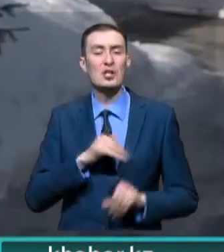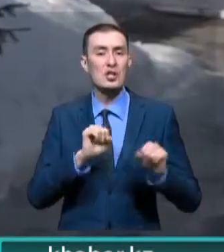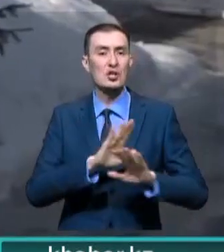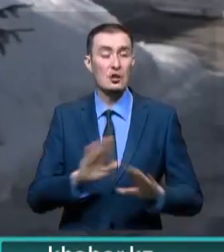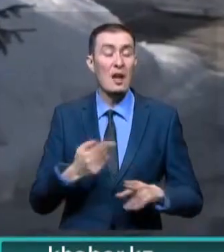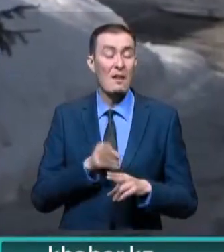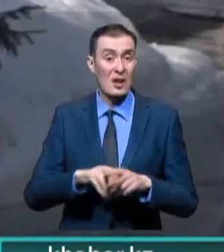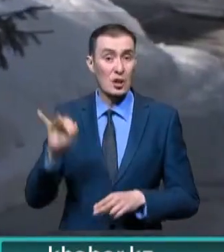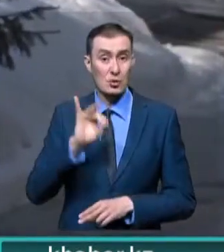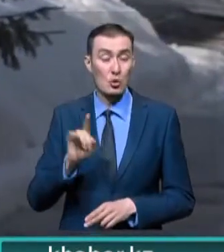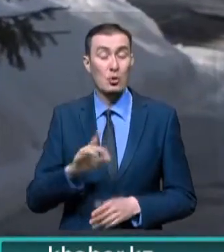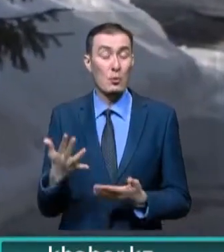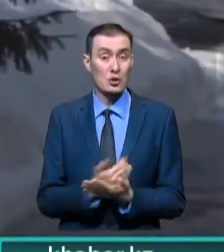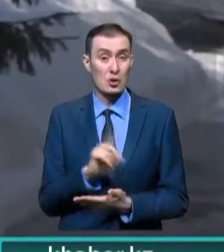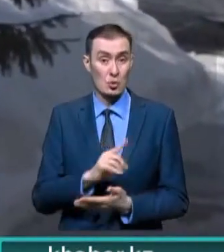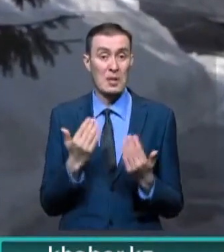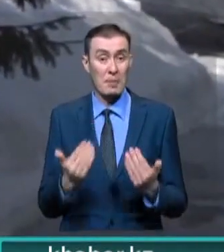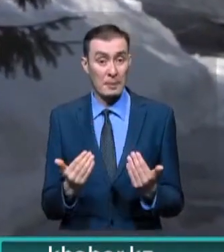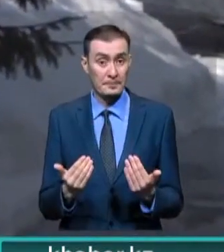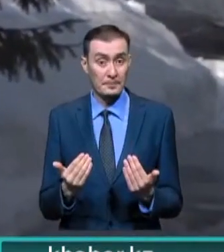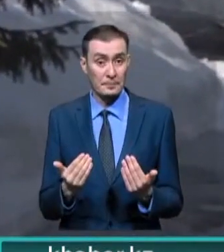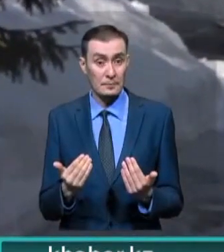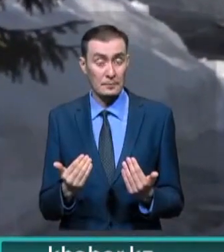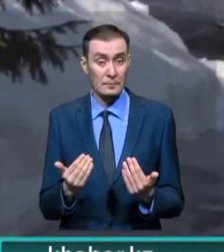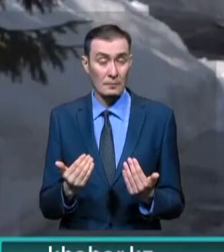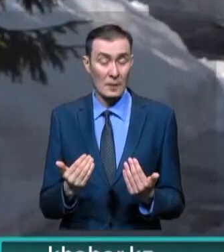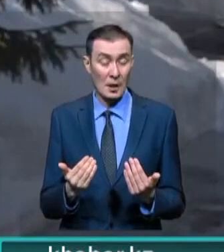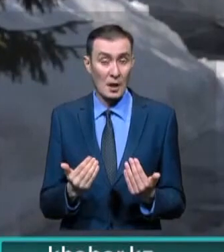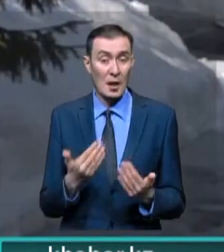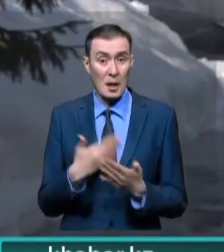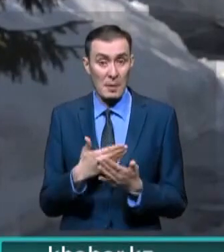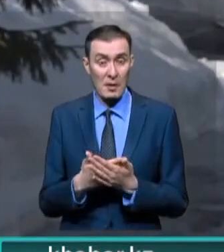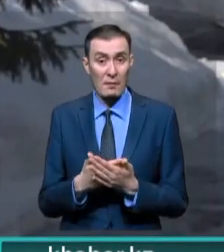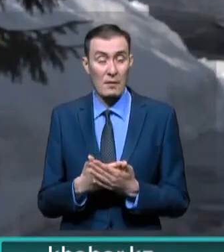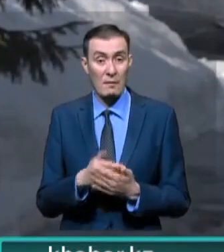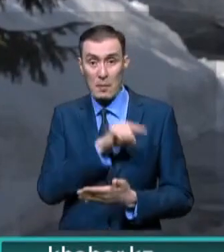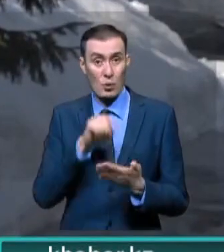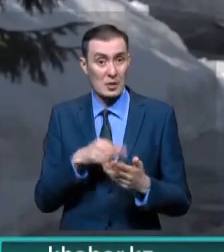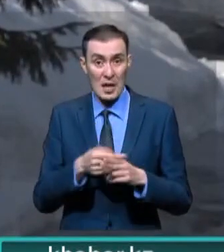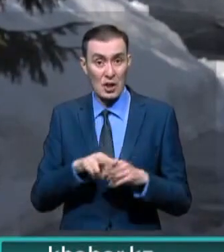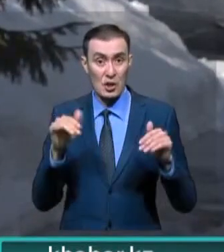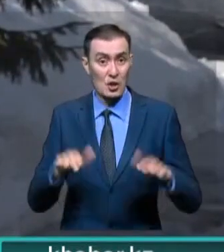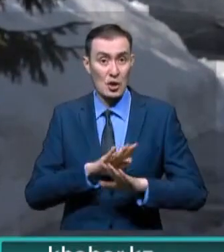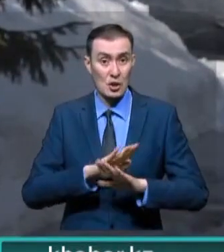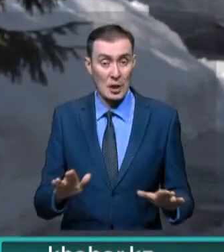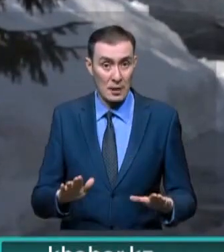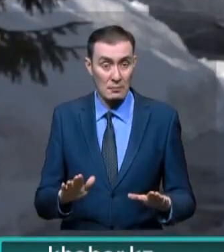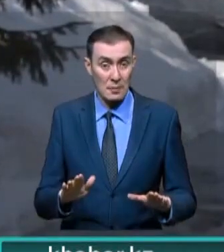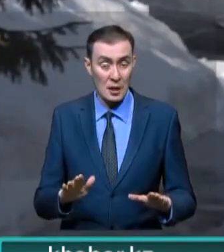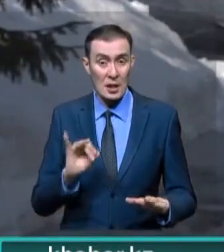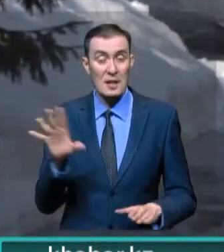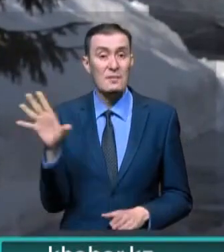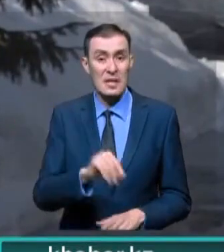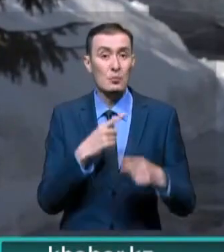этой истории вот получается, что теперь здесь не разобрались в этом деле, и, значит,